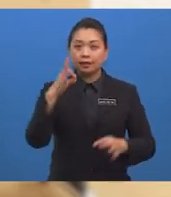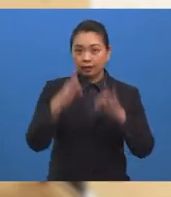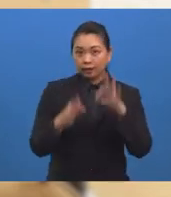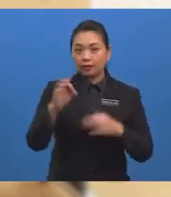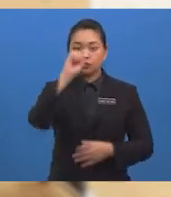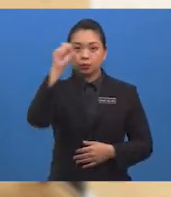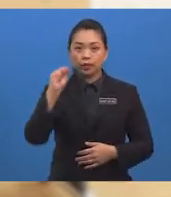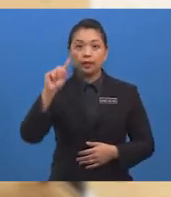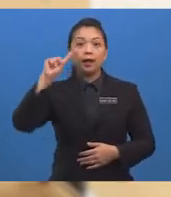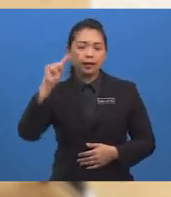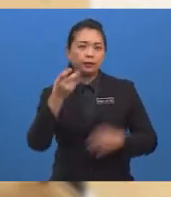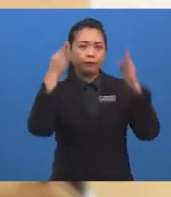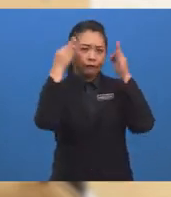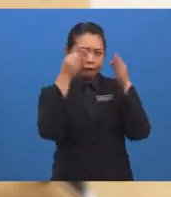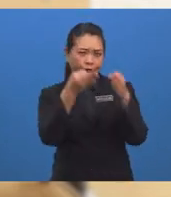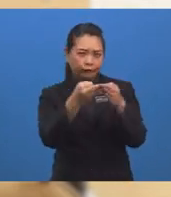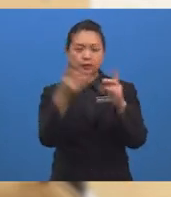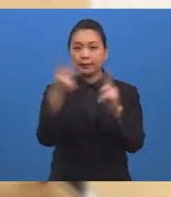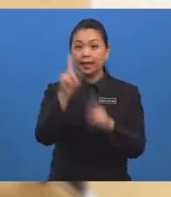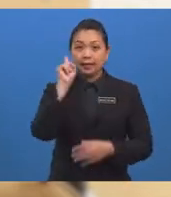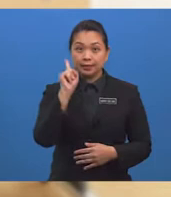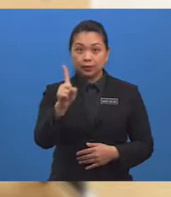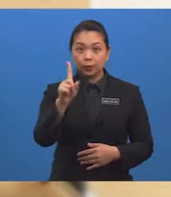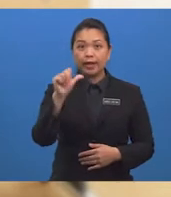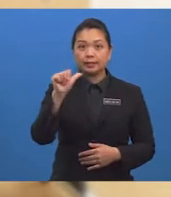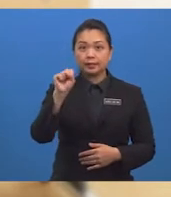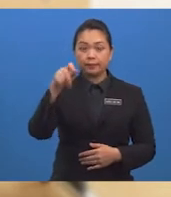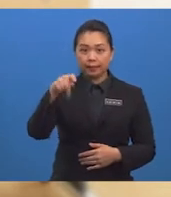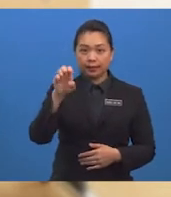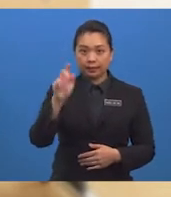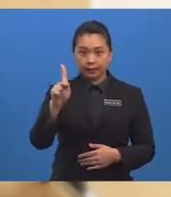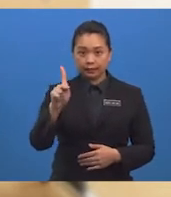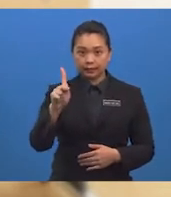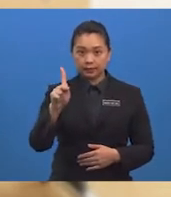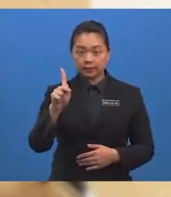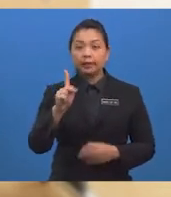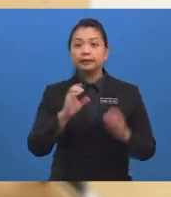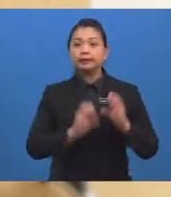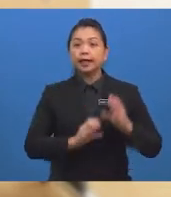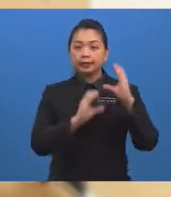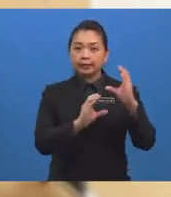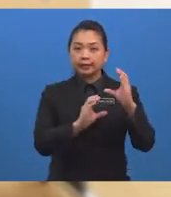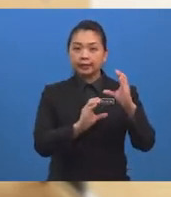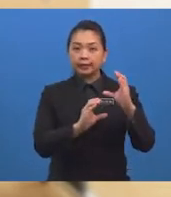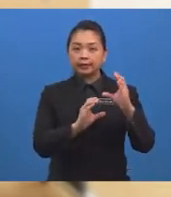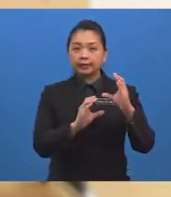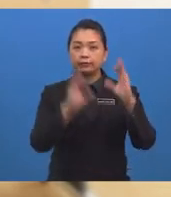Sekiranya soalan hanya berfokus kepada 1 aspek sahaja, maka cadangan format adalah